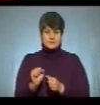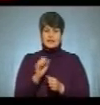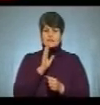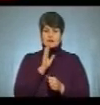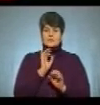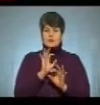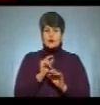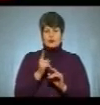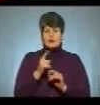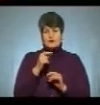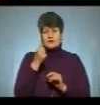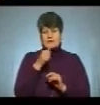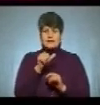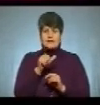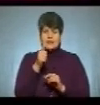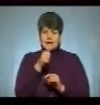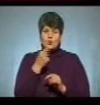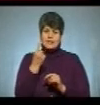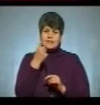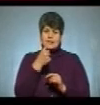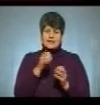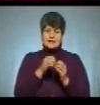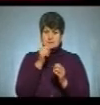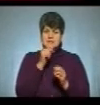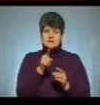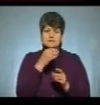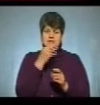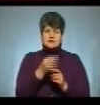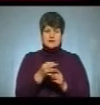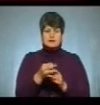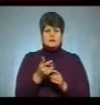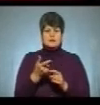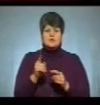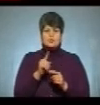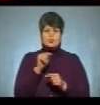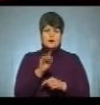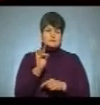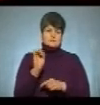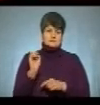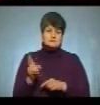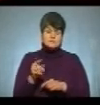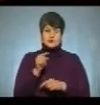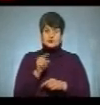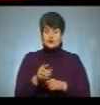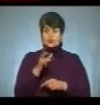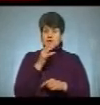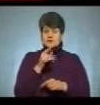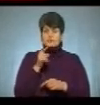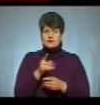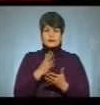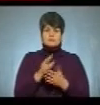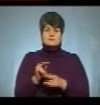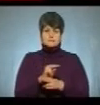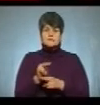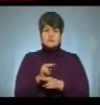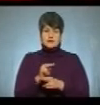дівчинці виповнився рік і 10 місяців, їй поставили діагноз гострий лімфобластний лейкоз. З того часу вона перебуває на